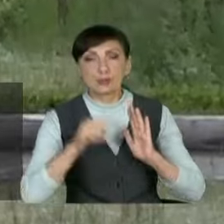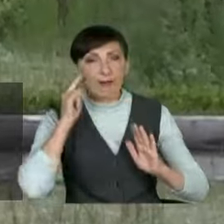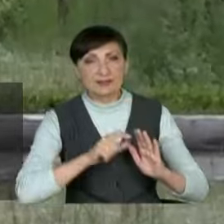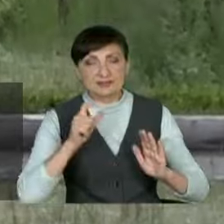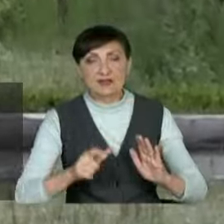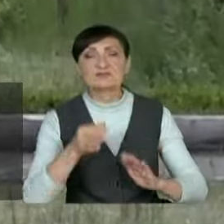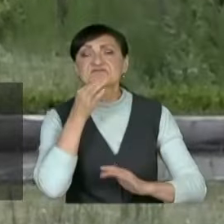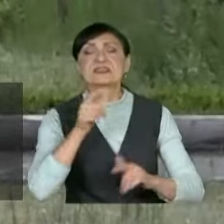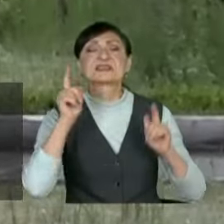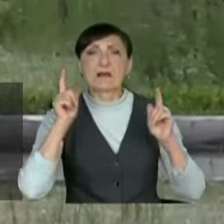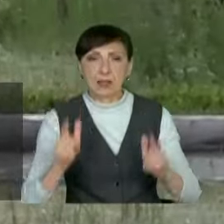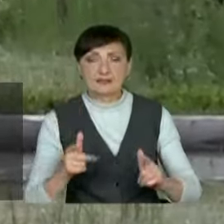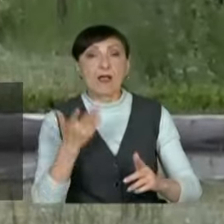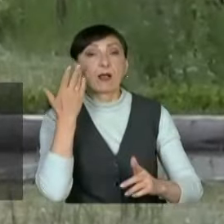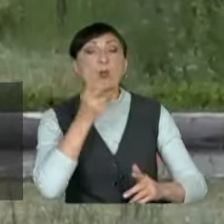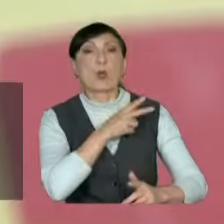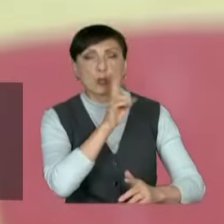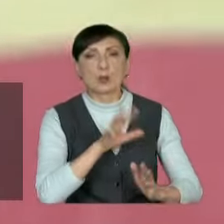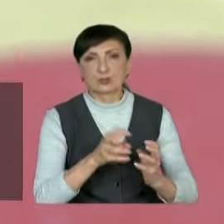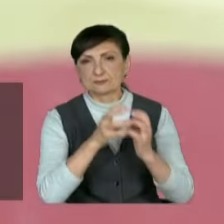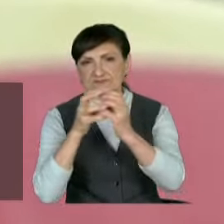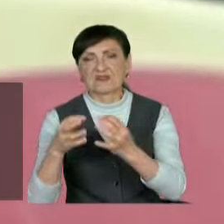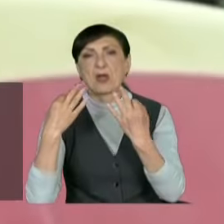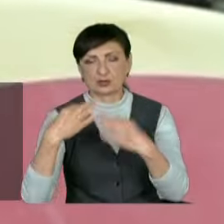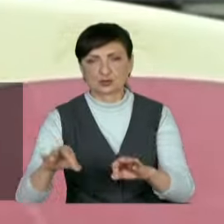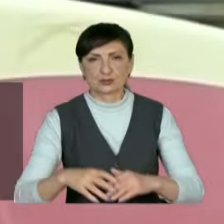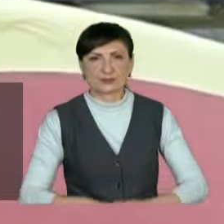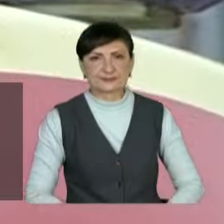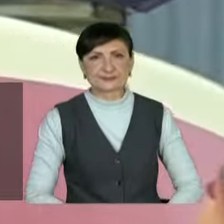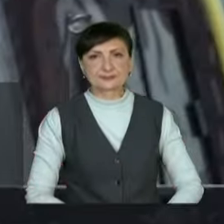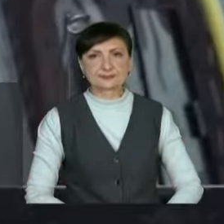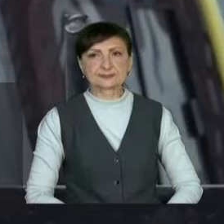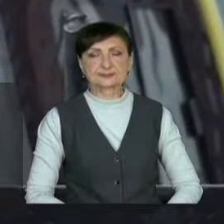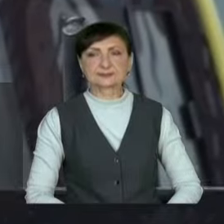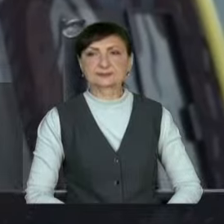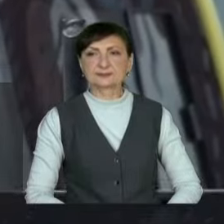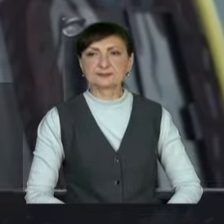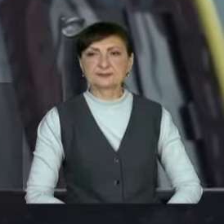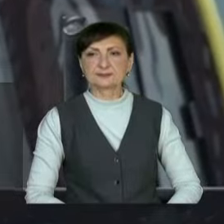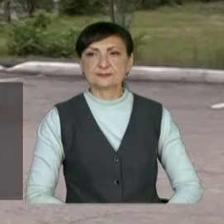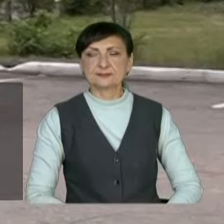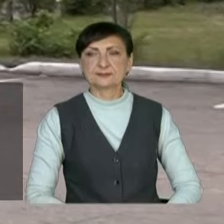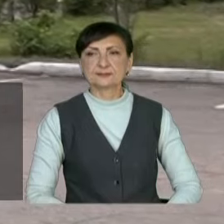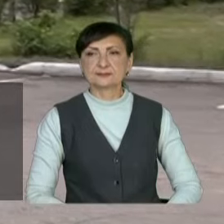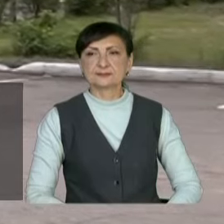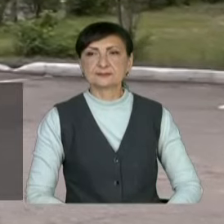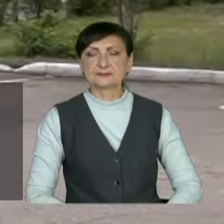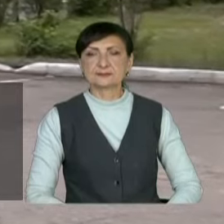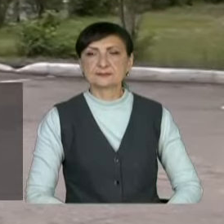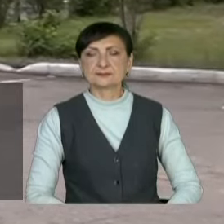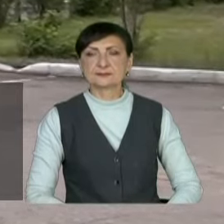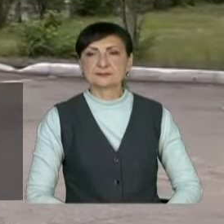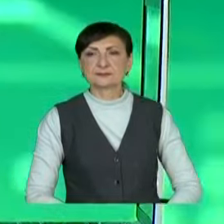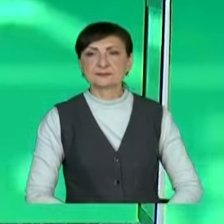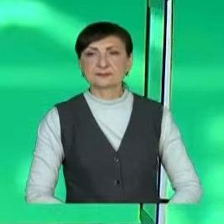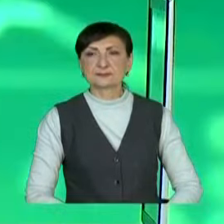казахстанцев выразили согласие на посмертное донорство органов. Асимжан Жузбаева, Нурлан Атигенов, Дастан Темирбекулы, телеканал Алматы, Астана.